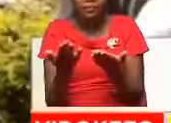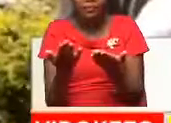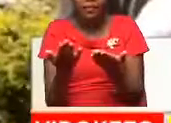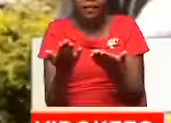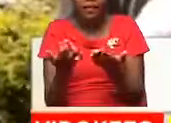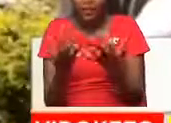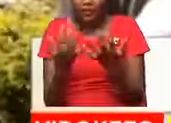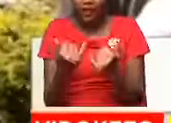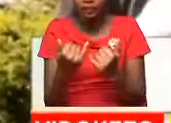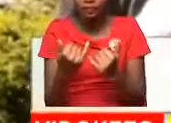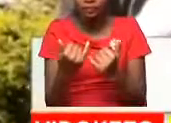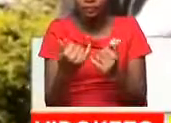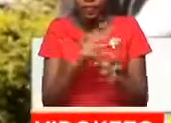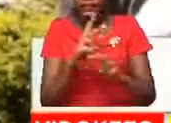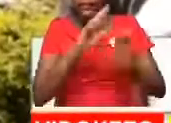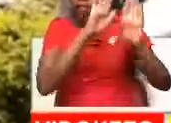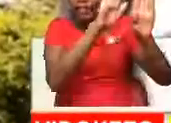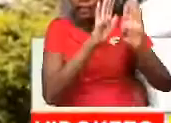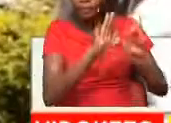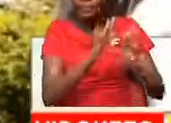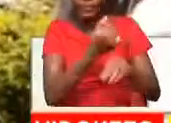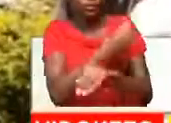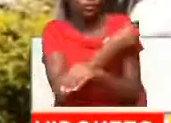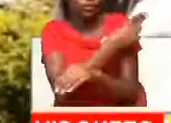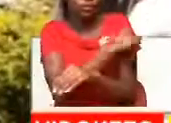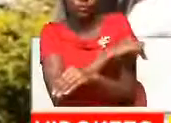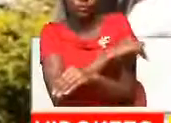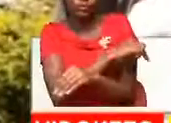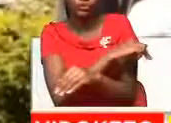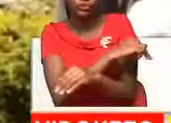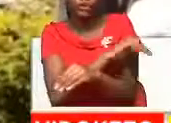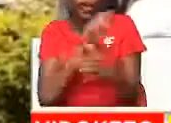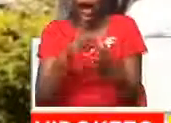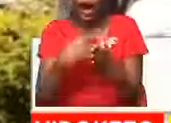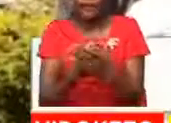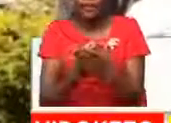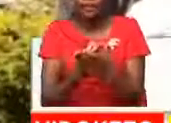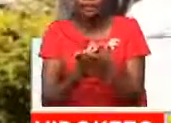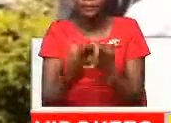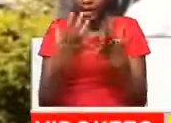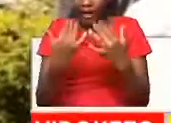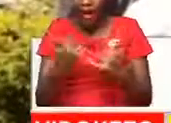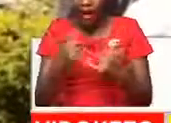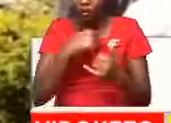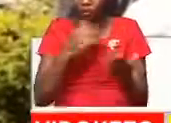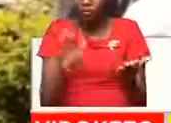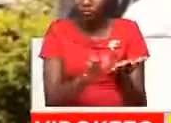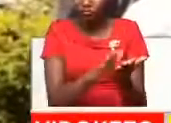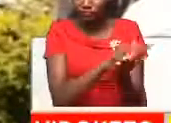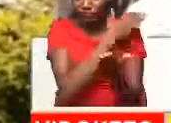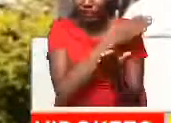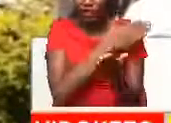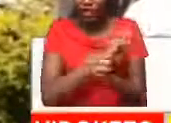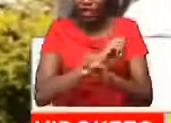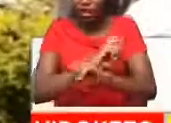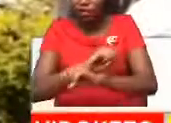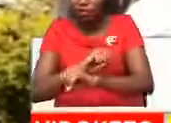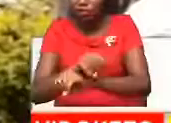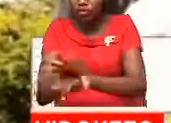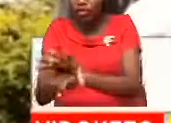illnesses, is a very important facility. And that in this time, as we fight COVID together, we saw